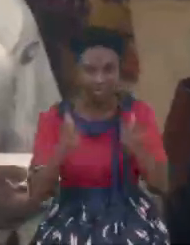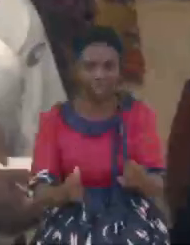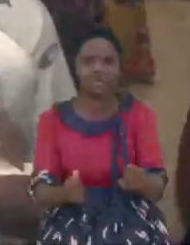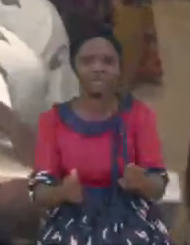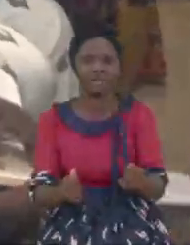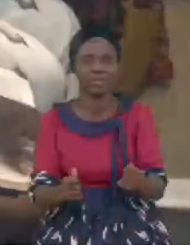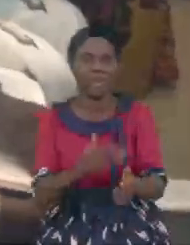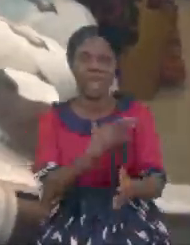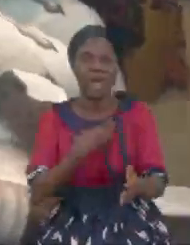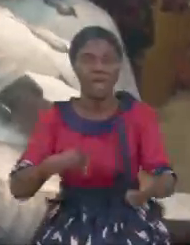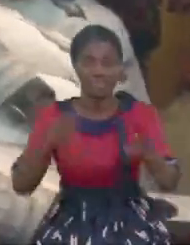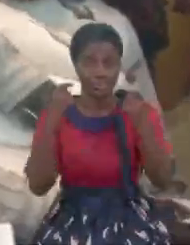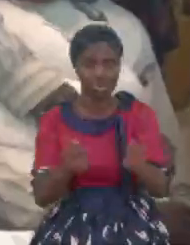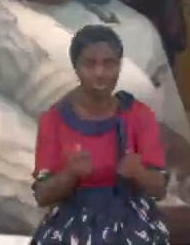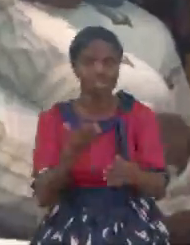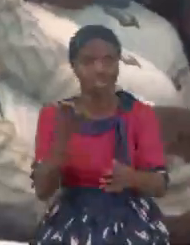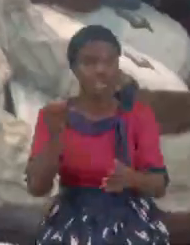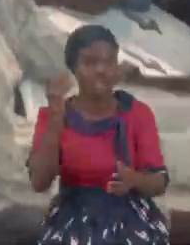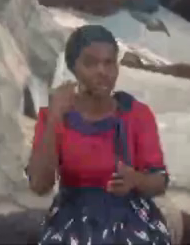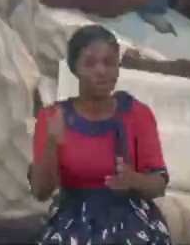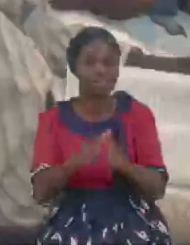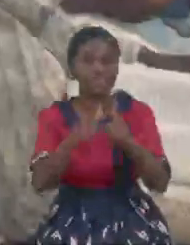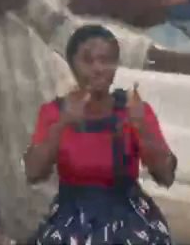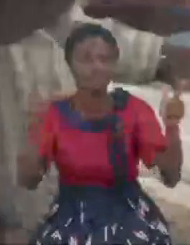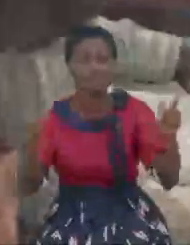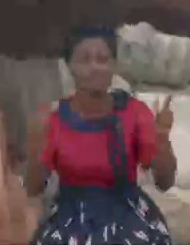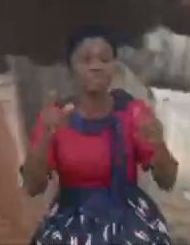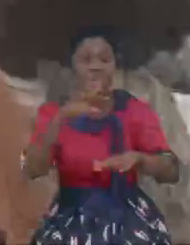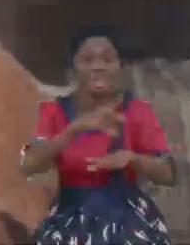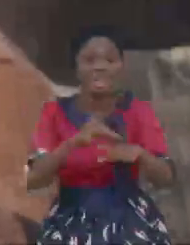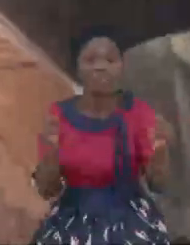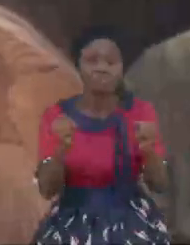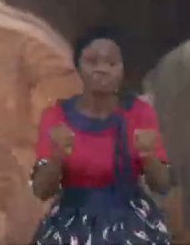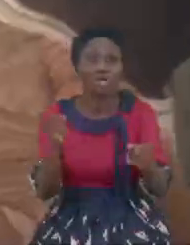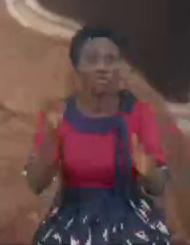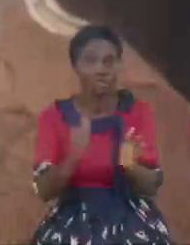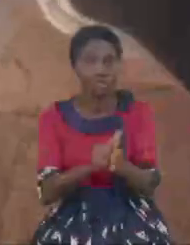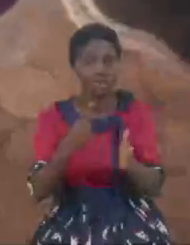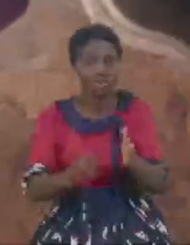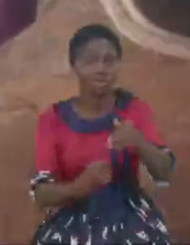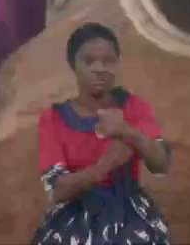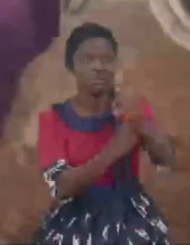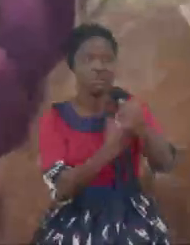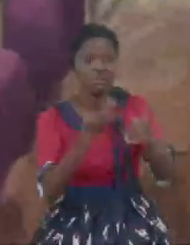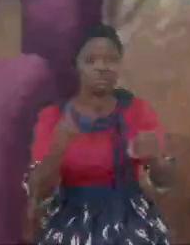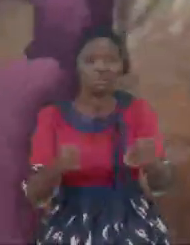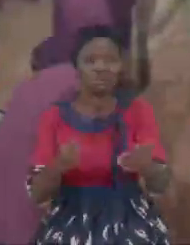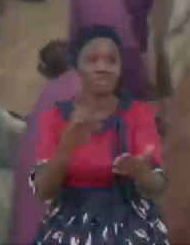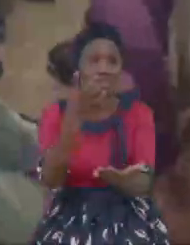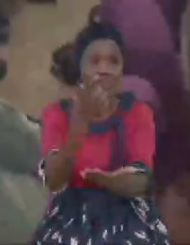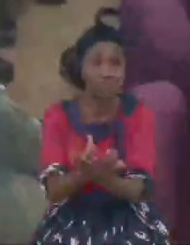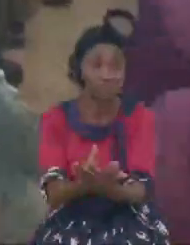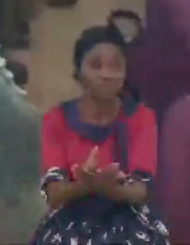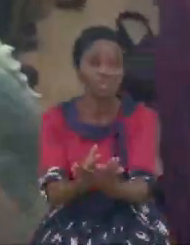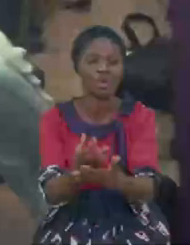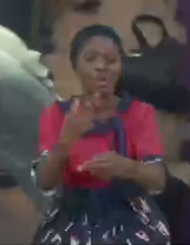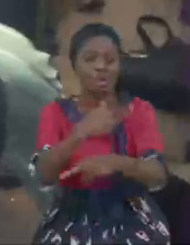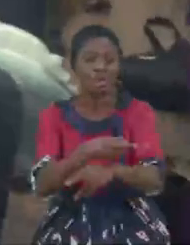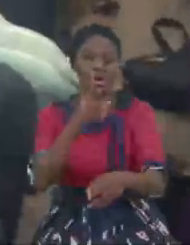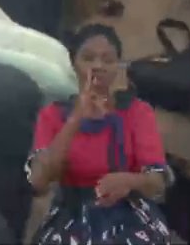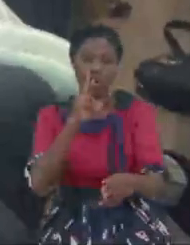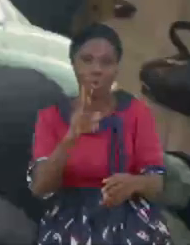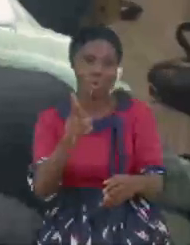coup. Tout à coup, il se fit un grand tremblement de terre, en sorte que les fondements de la prison